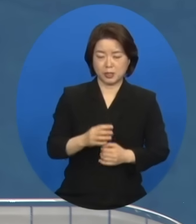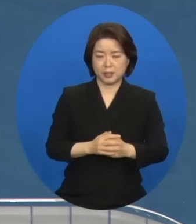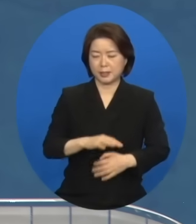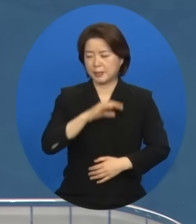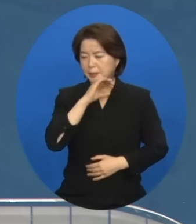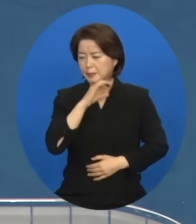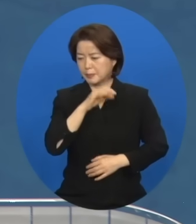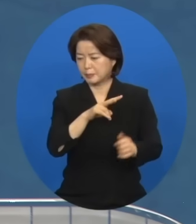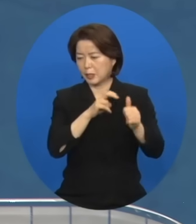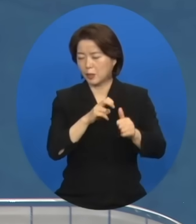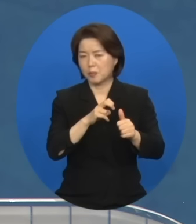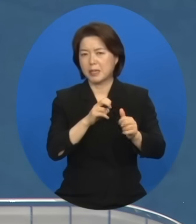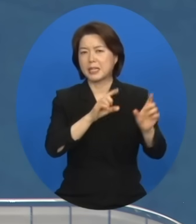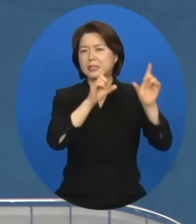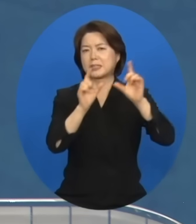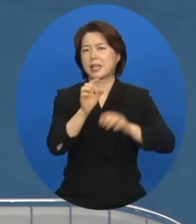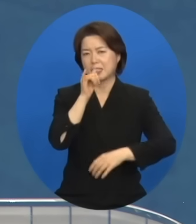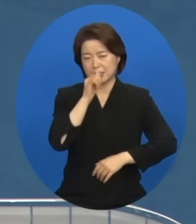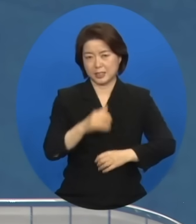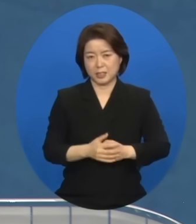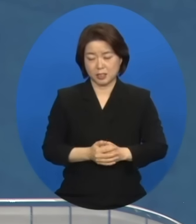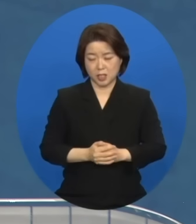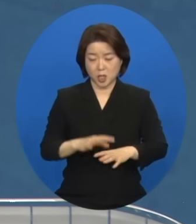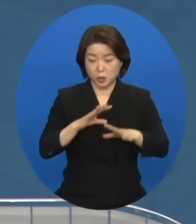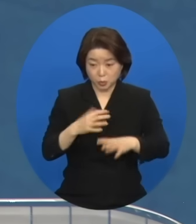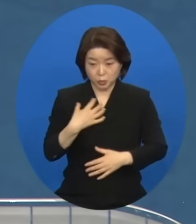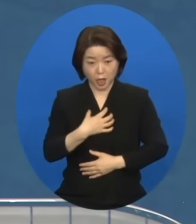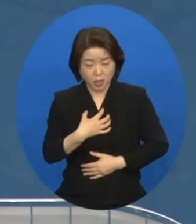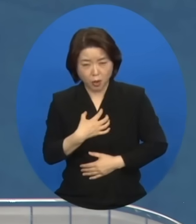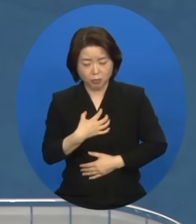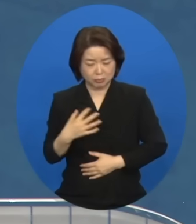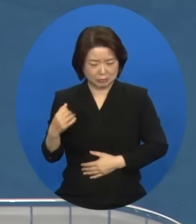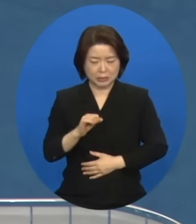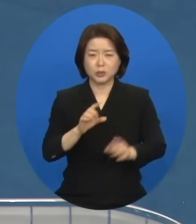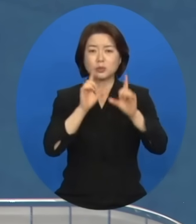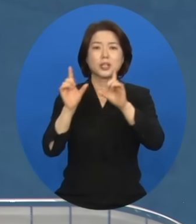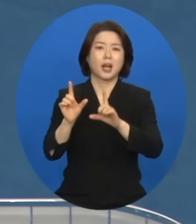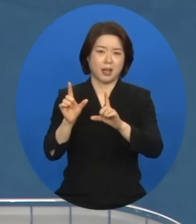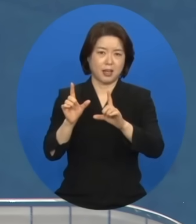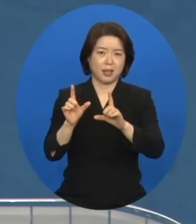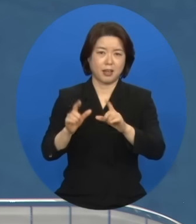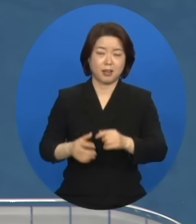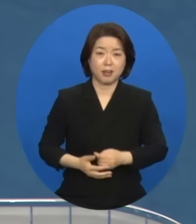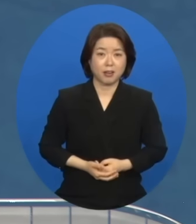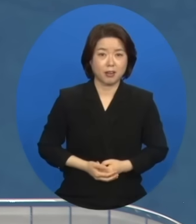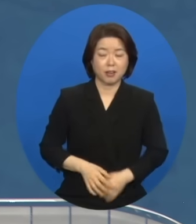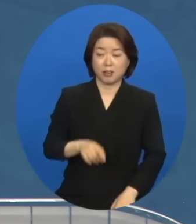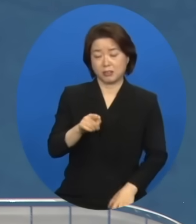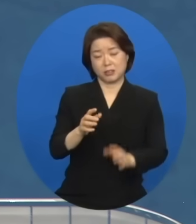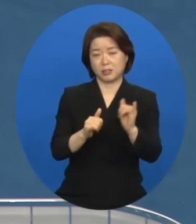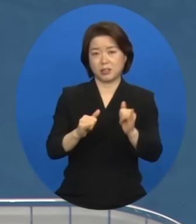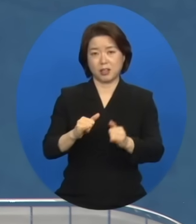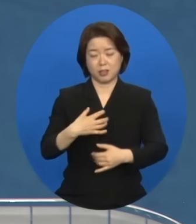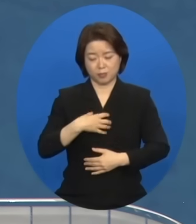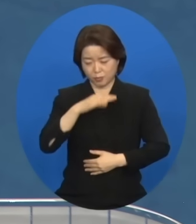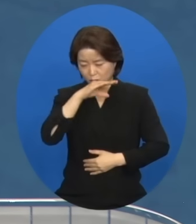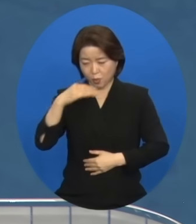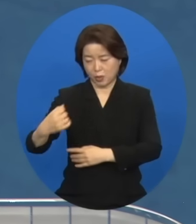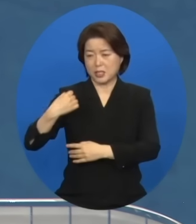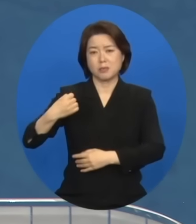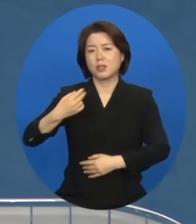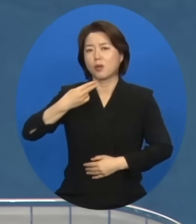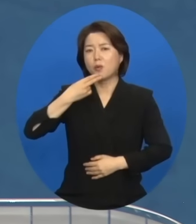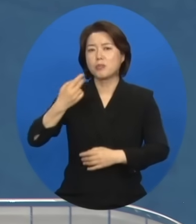불평과 원망으로 살고 두려움과 염려로 살고, 이 사람은 경건의 능력이 없는 사람.